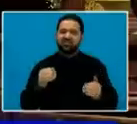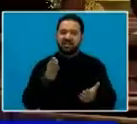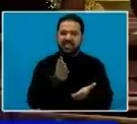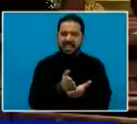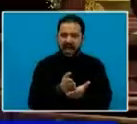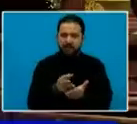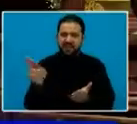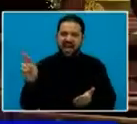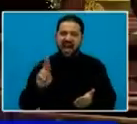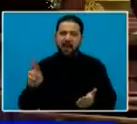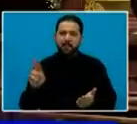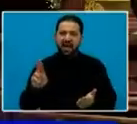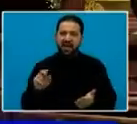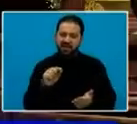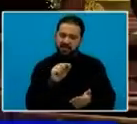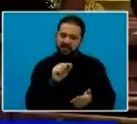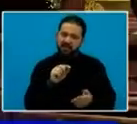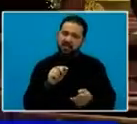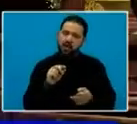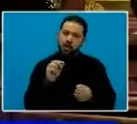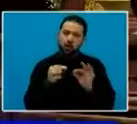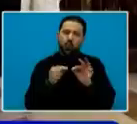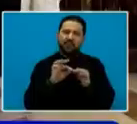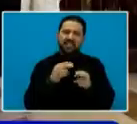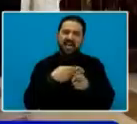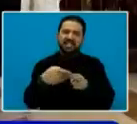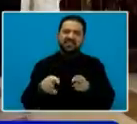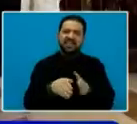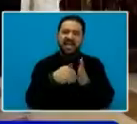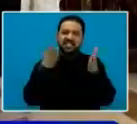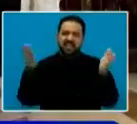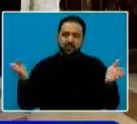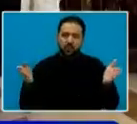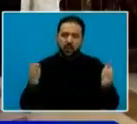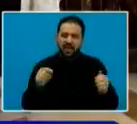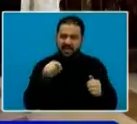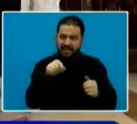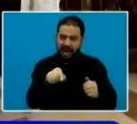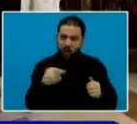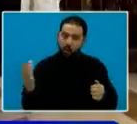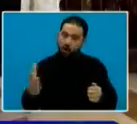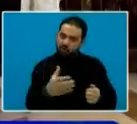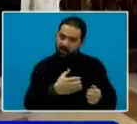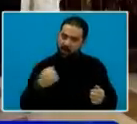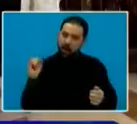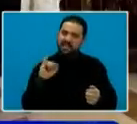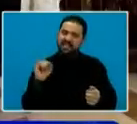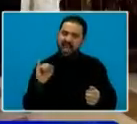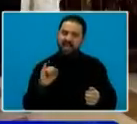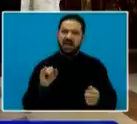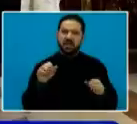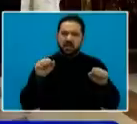reper principal textul Evangheliei, textul Sfintei Scripturi. Și de acolo și-au preluat